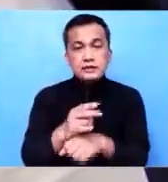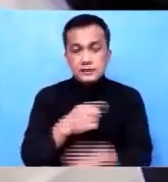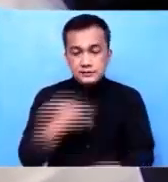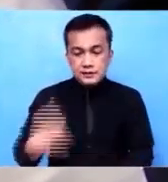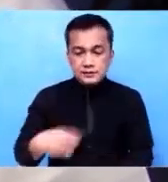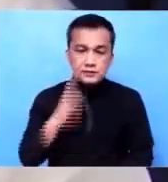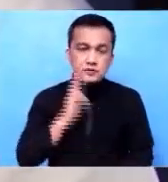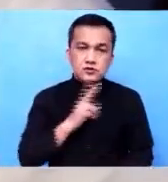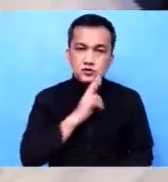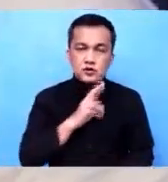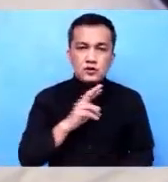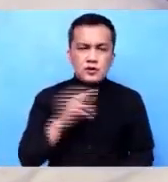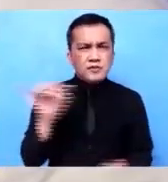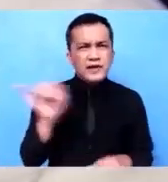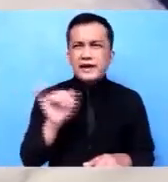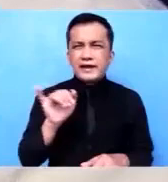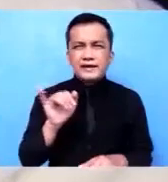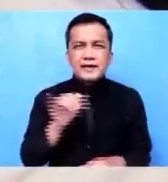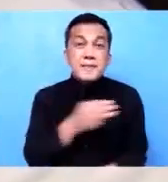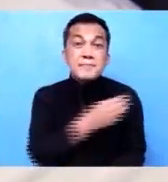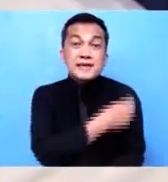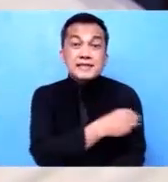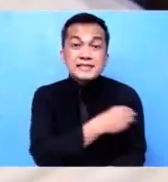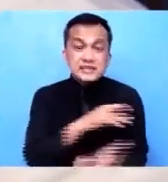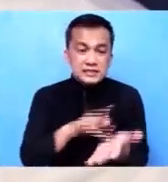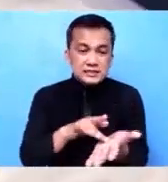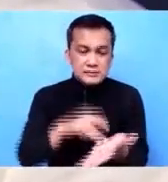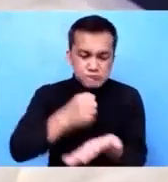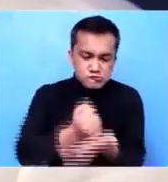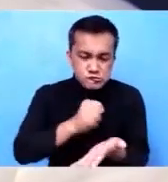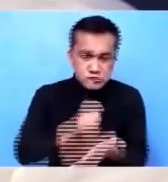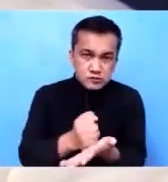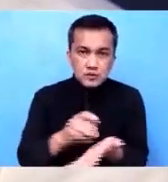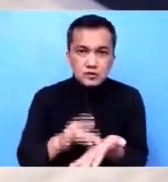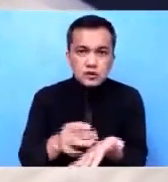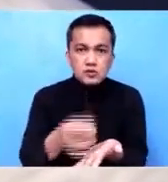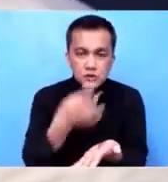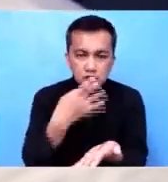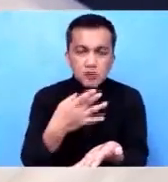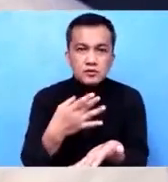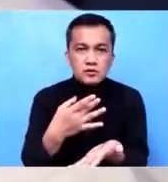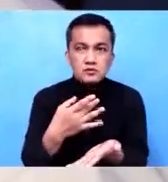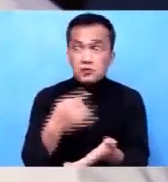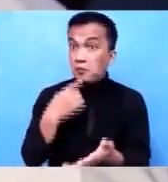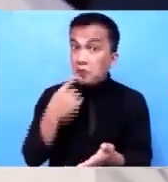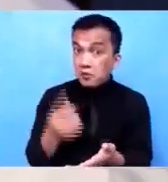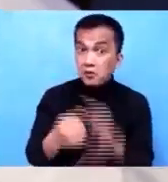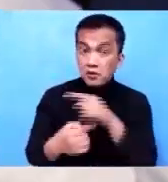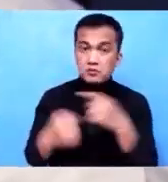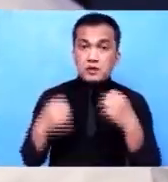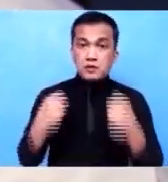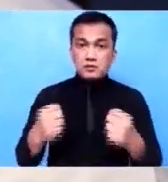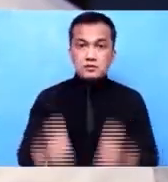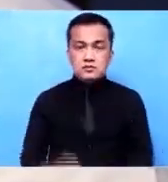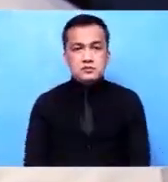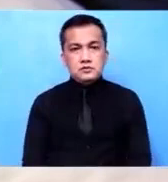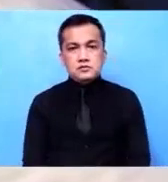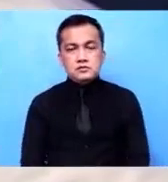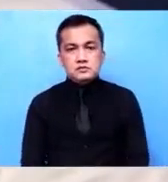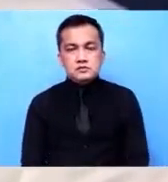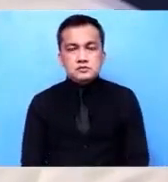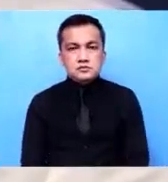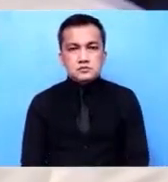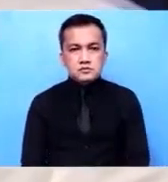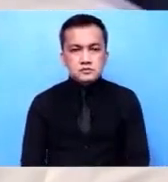na ginagamit, ginagawang powder na sinasabi nila na ito ay nakagagamot. So, rampant